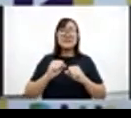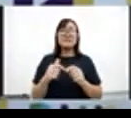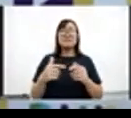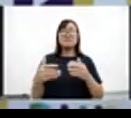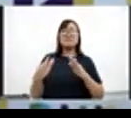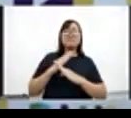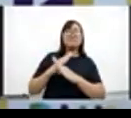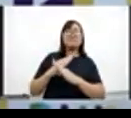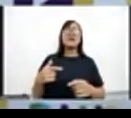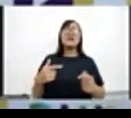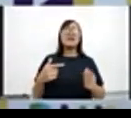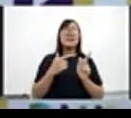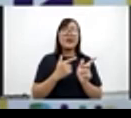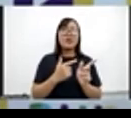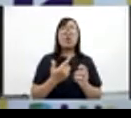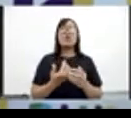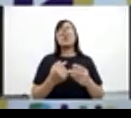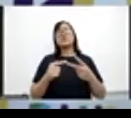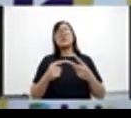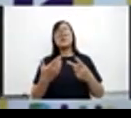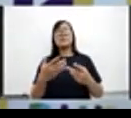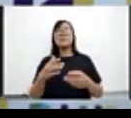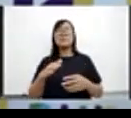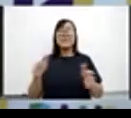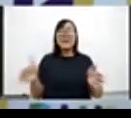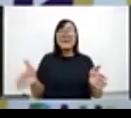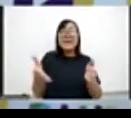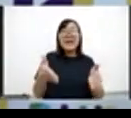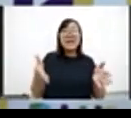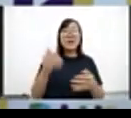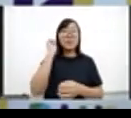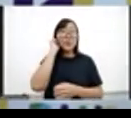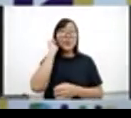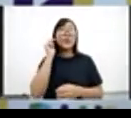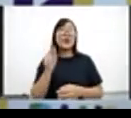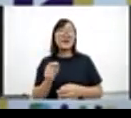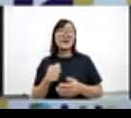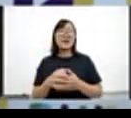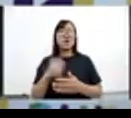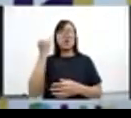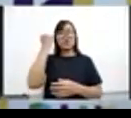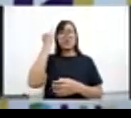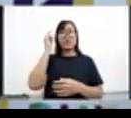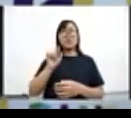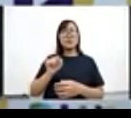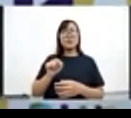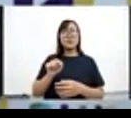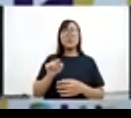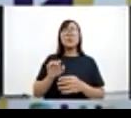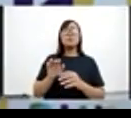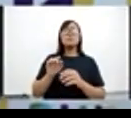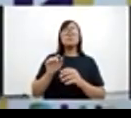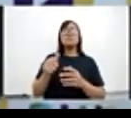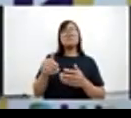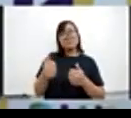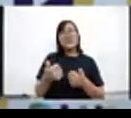pemberdayaan wanita perempuan gitu ya jadi tuh sebuah isu-isu yang memang apabila dirasa diperlukan dapat dilakukan di beberapa dibentuk kapok